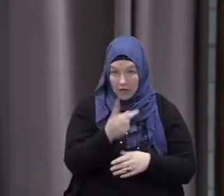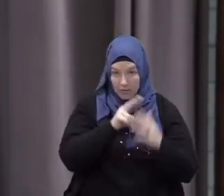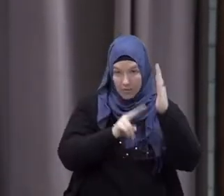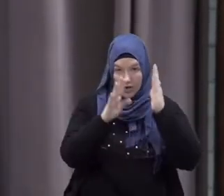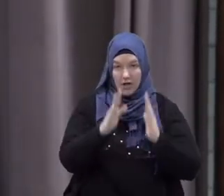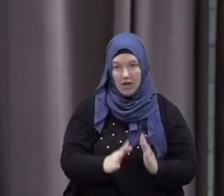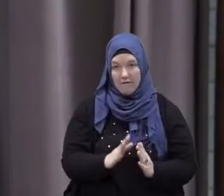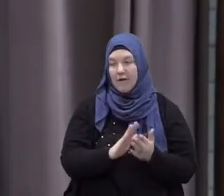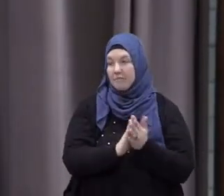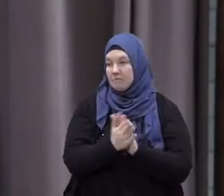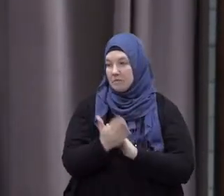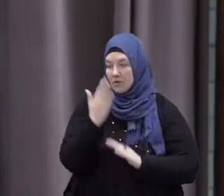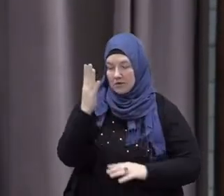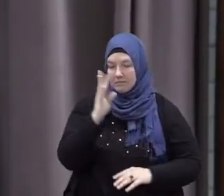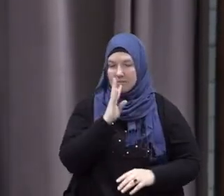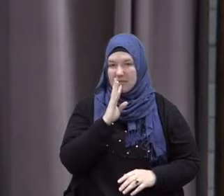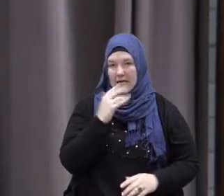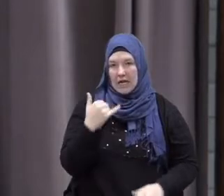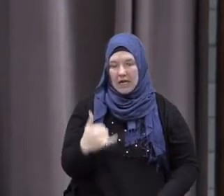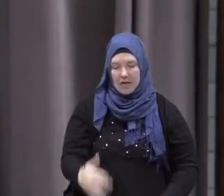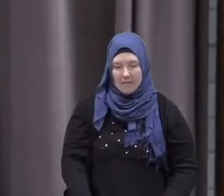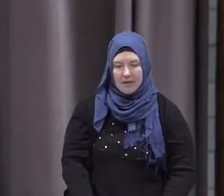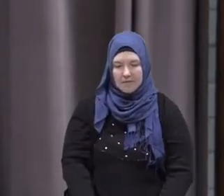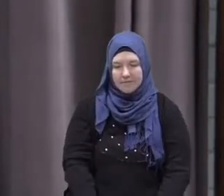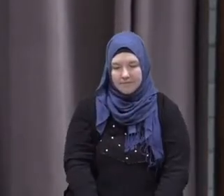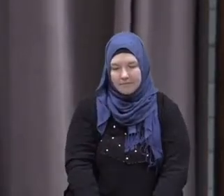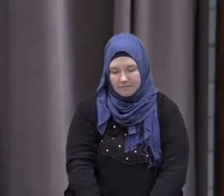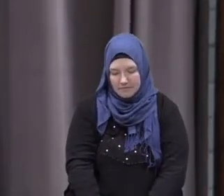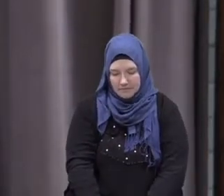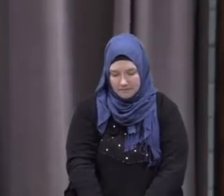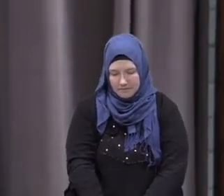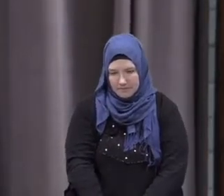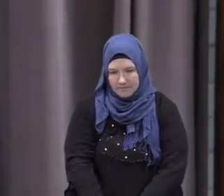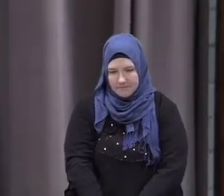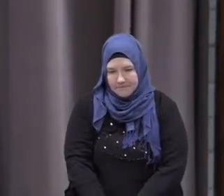وَمَا أَرْسَلْنَاكَ إِلَّا رَحْمَةً